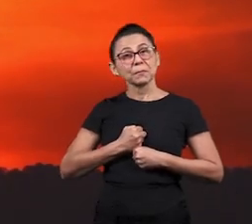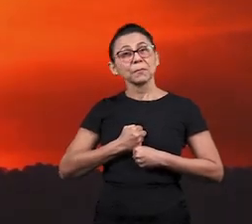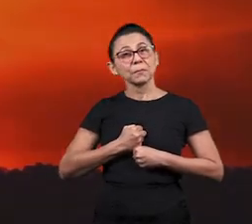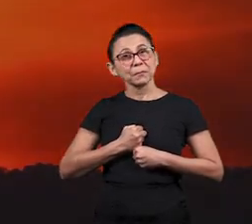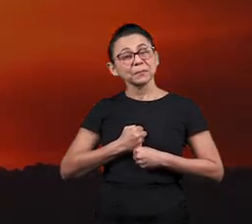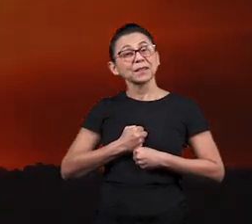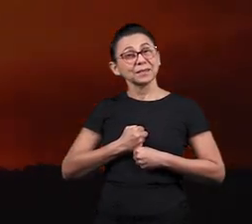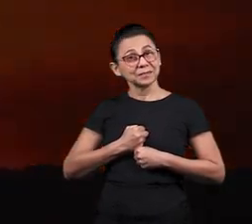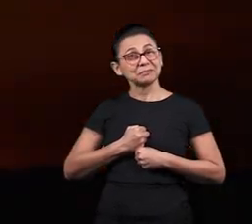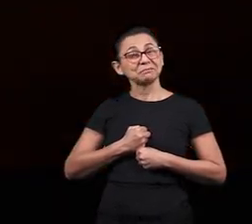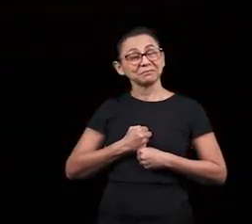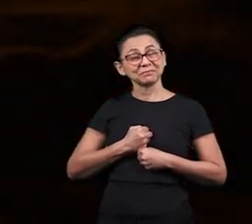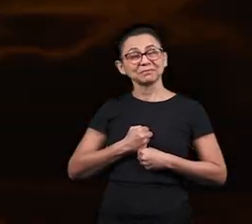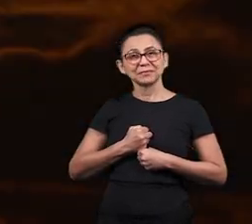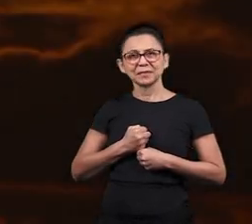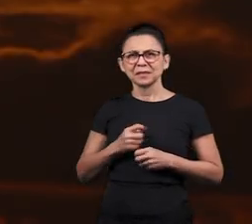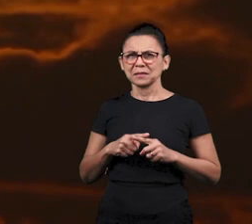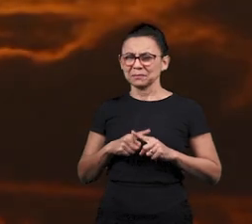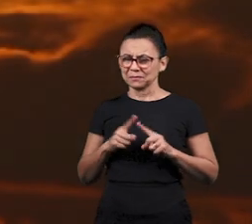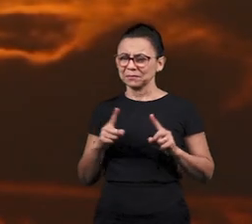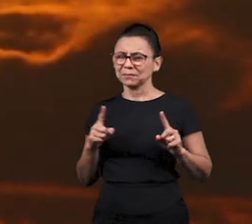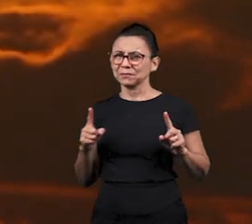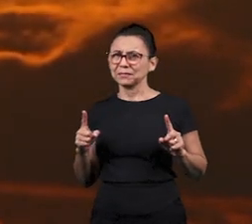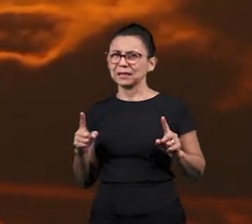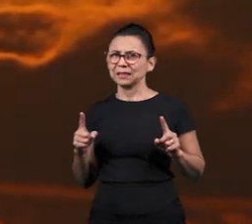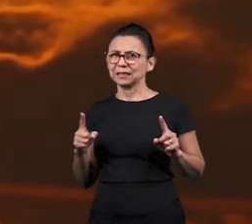И день затмился.